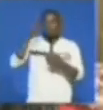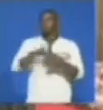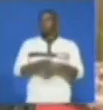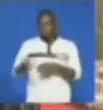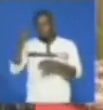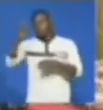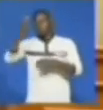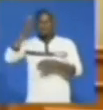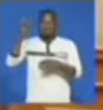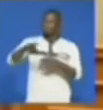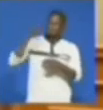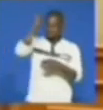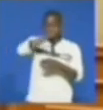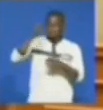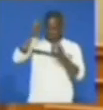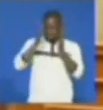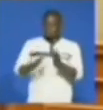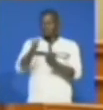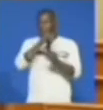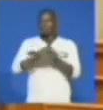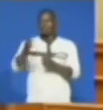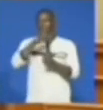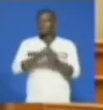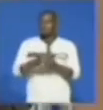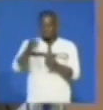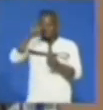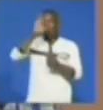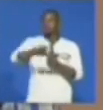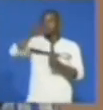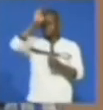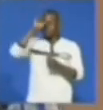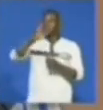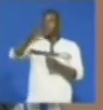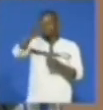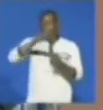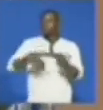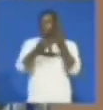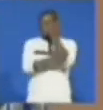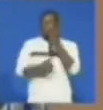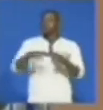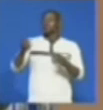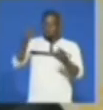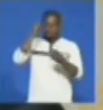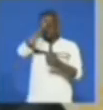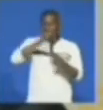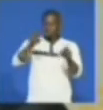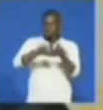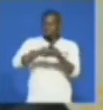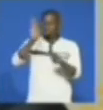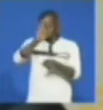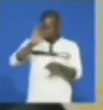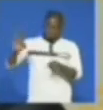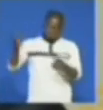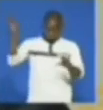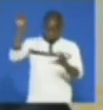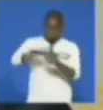Li Jian, les voix de 53 pays africains, dont le Burkina Faso, vont retentir à cette tribune de haut niveau. La Chine et